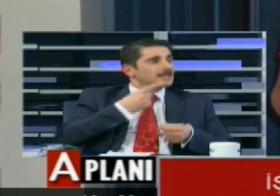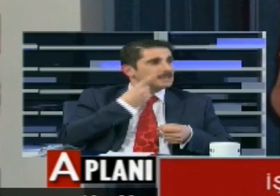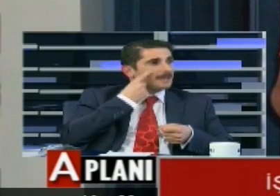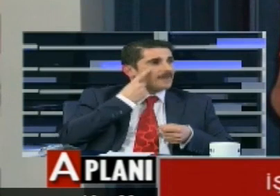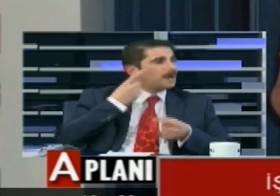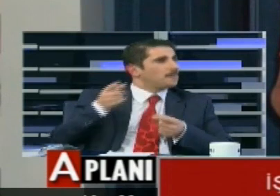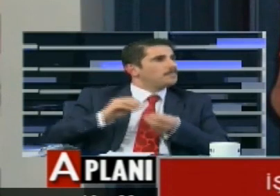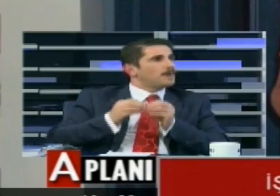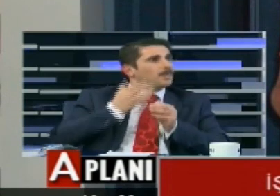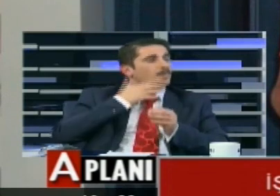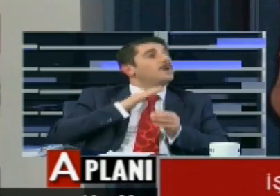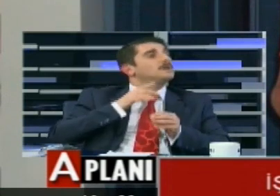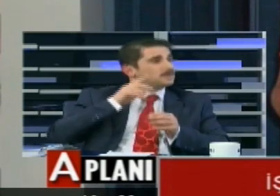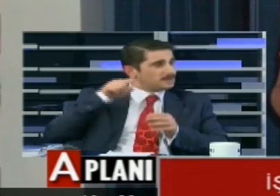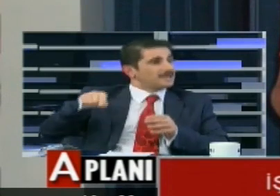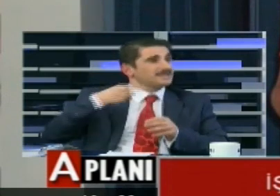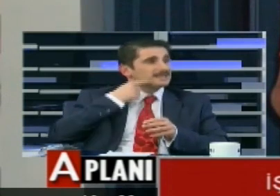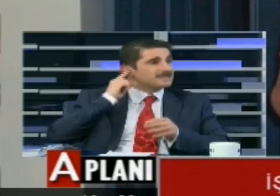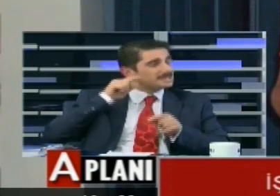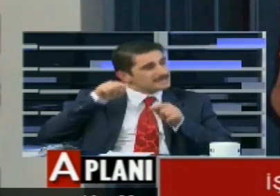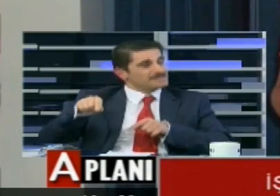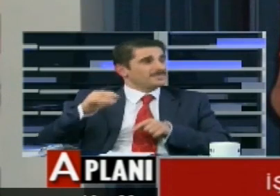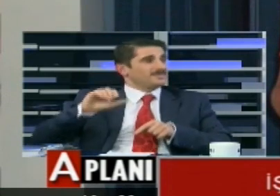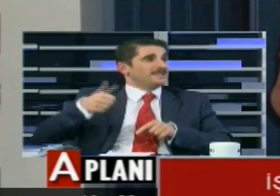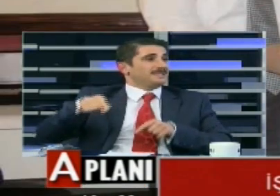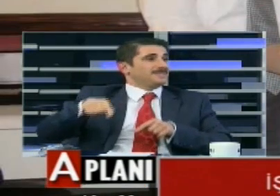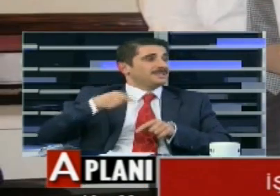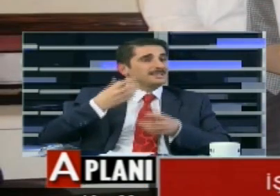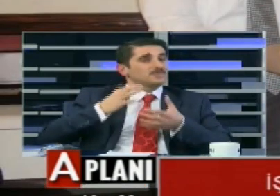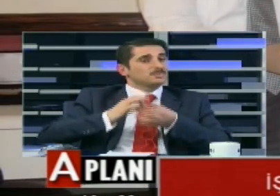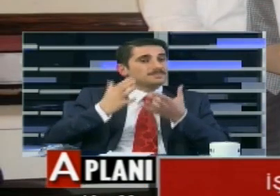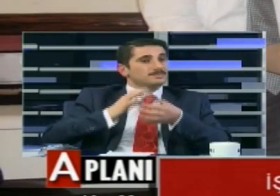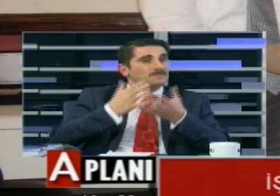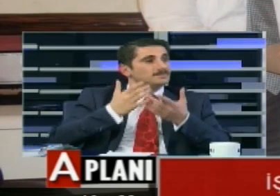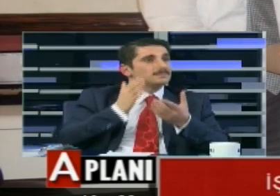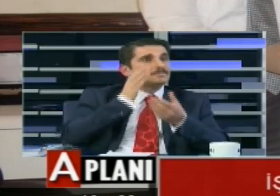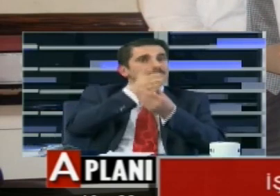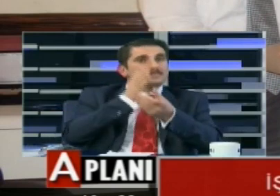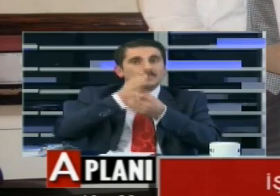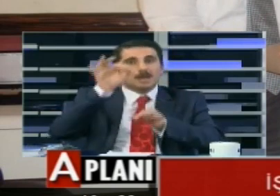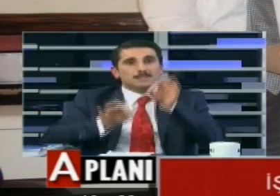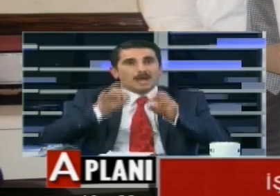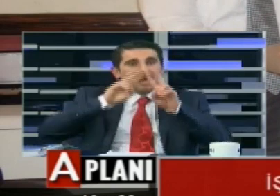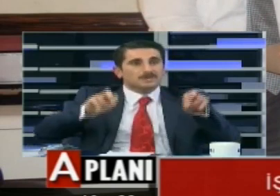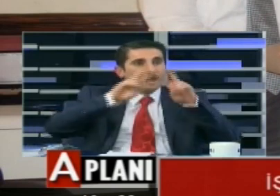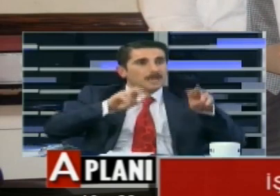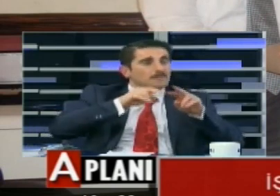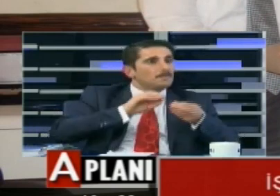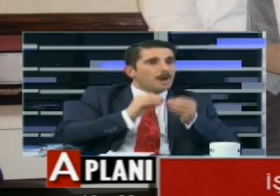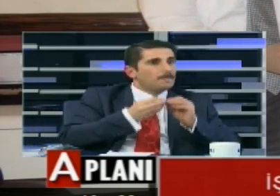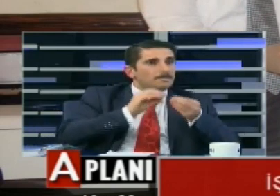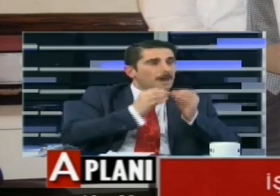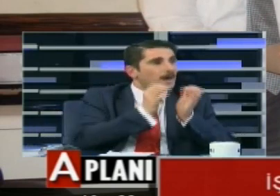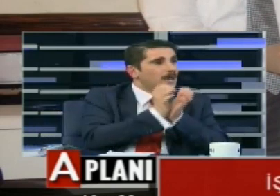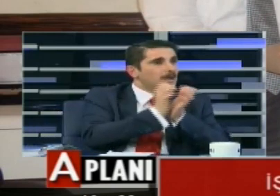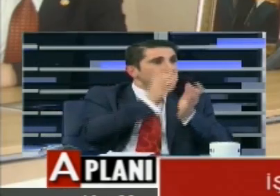yaşanan sıkıntılar gibi işitme engellerin de var. Yani bizler sessiziz diye sıkıntımız yok değil. Bizler de çok büyük